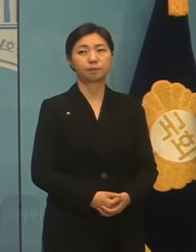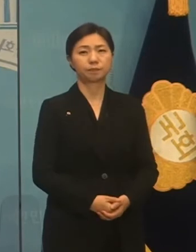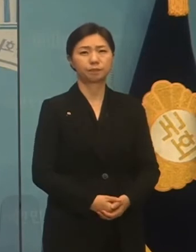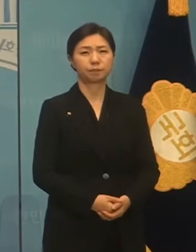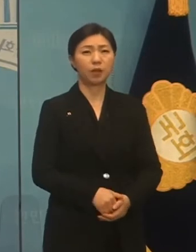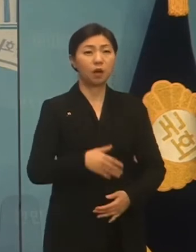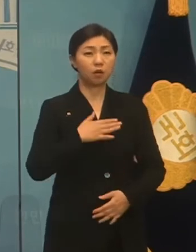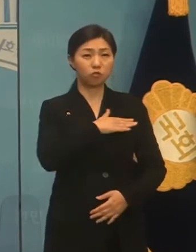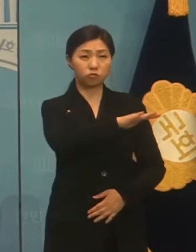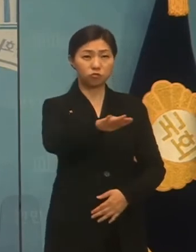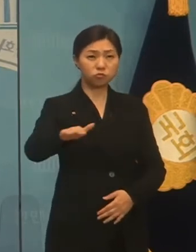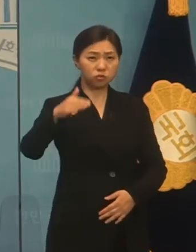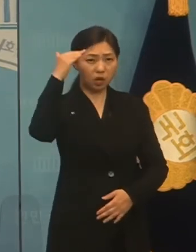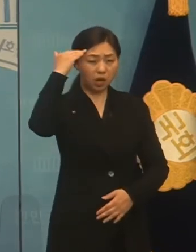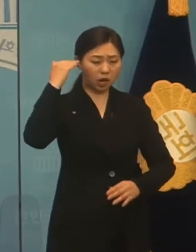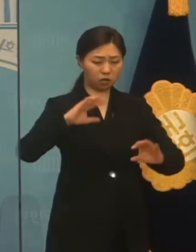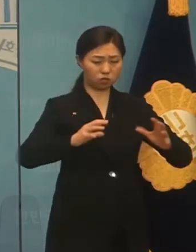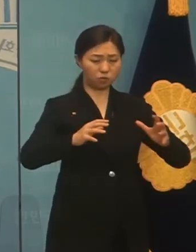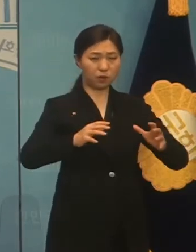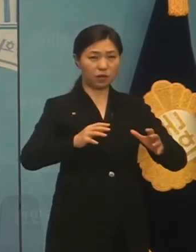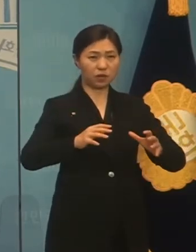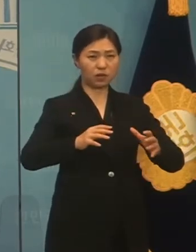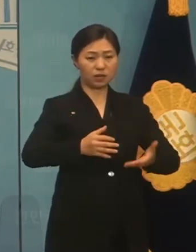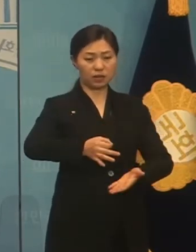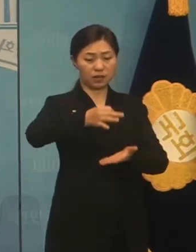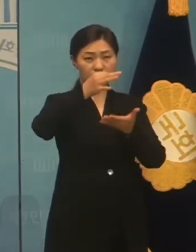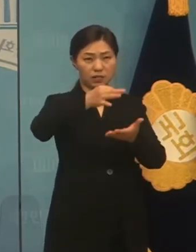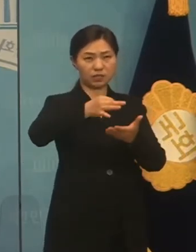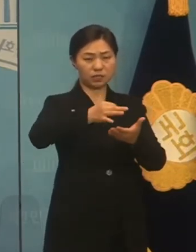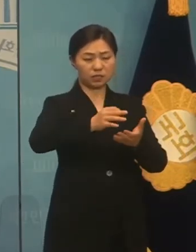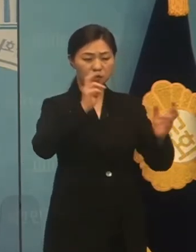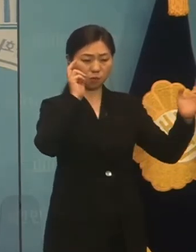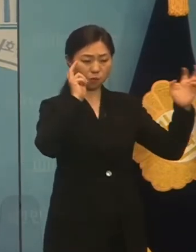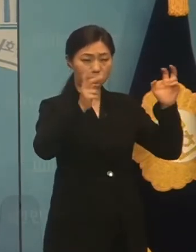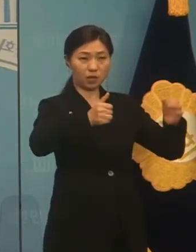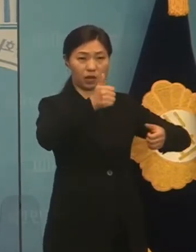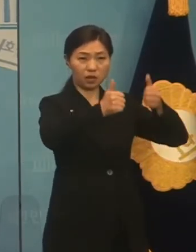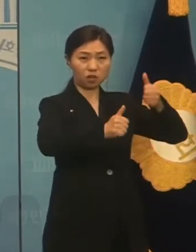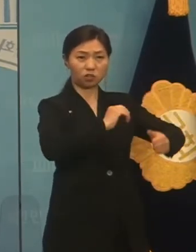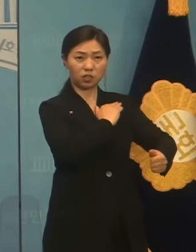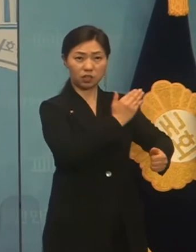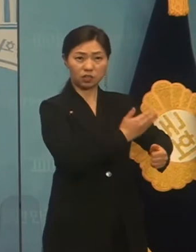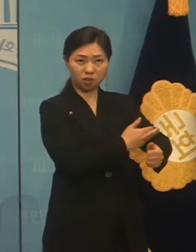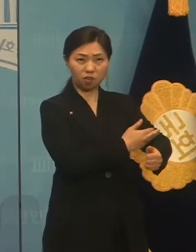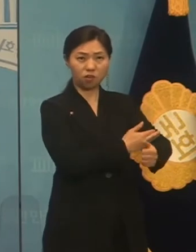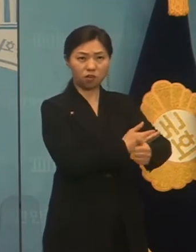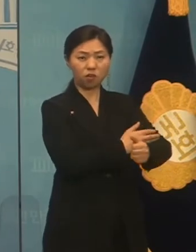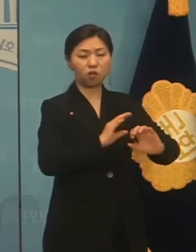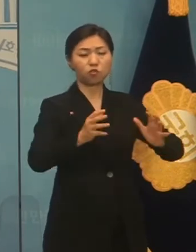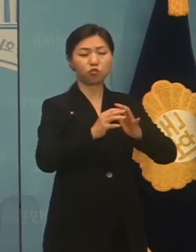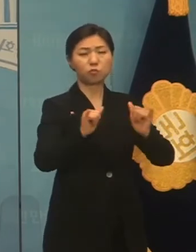우리는 대한민국의 국격과 기업의 경쟁력, 국민의 삶의 질을